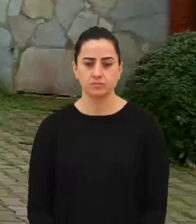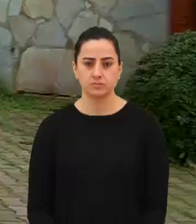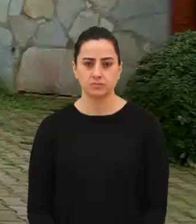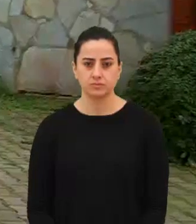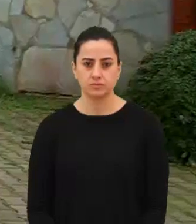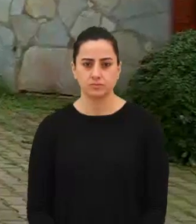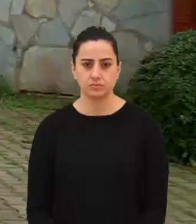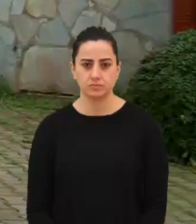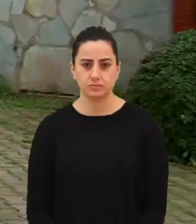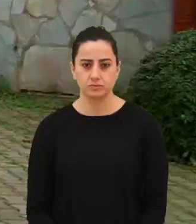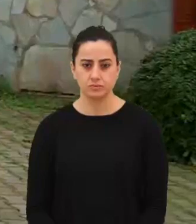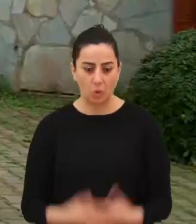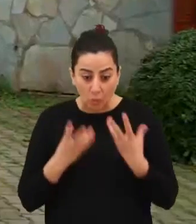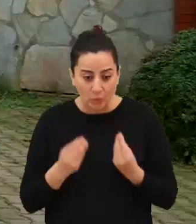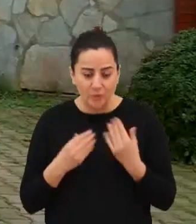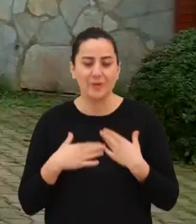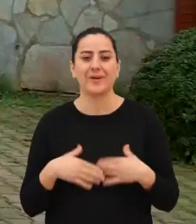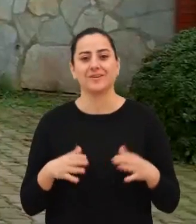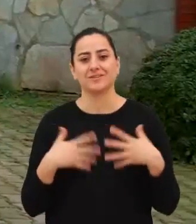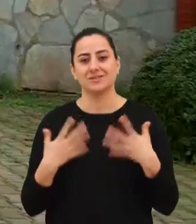Ya azim.